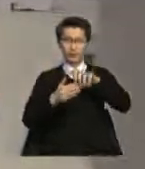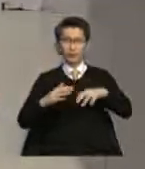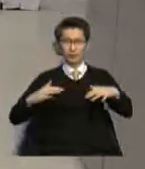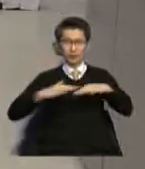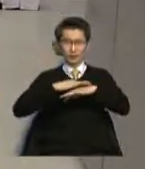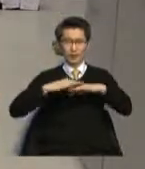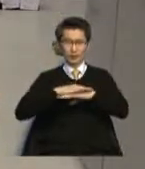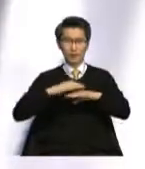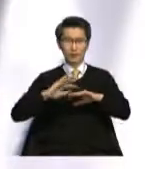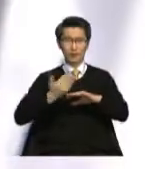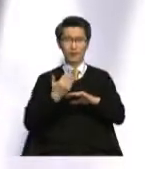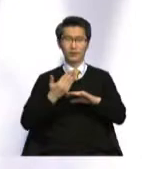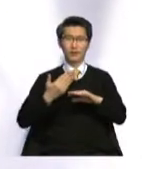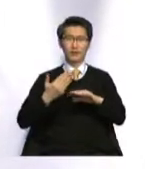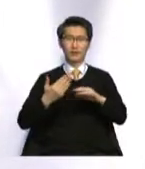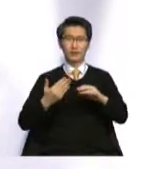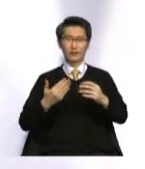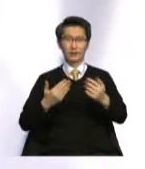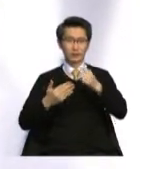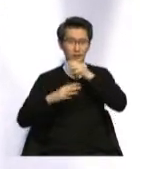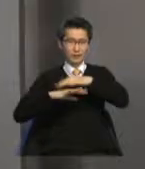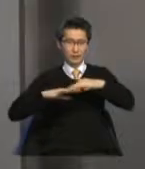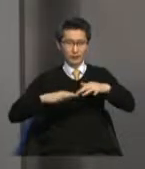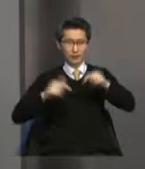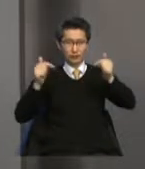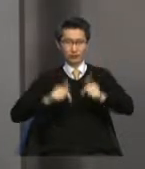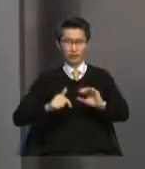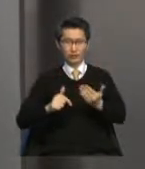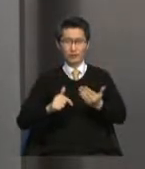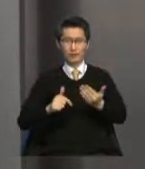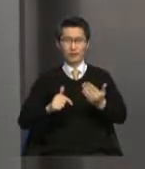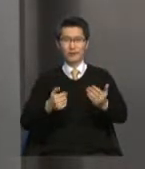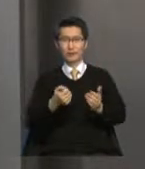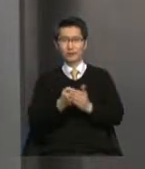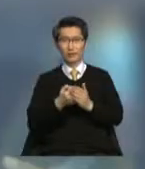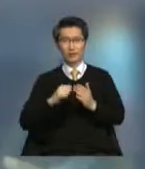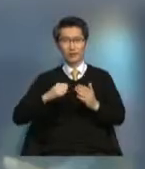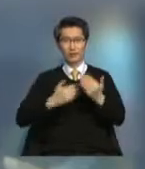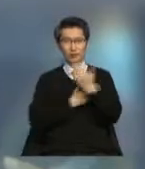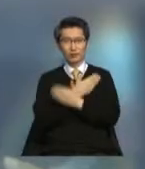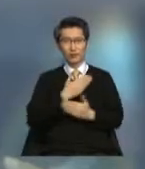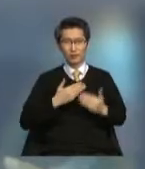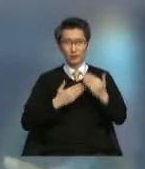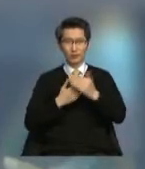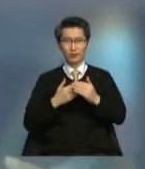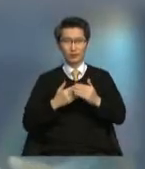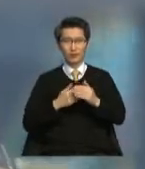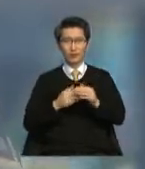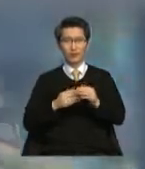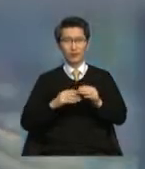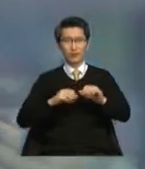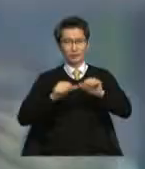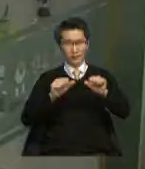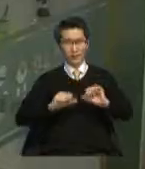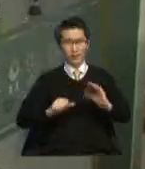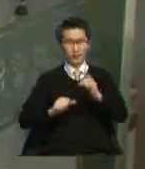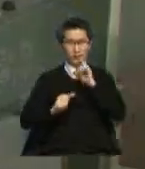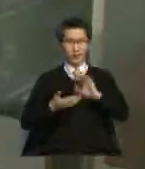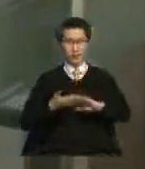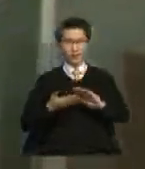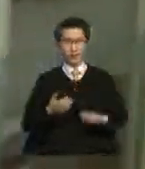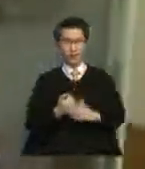전체로 퍼져 혈류량을 감소시키고 감소된 혈류량 으로 인해 신체의 영구적인 손상을 가할 수 있다고